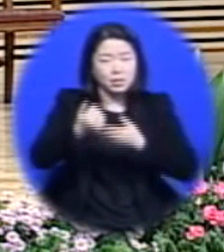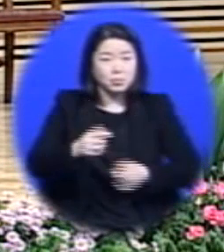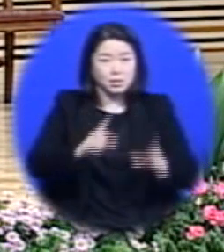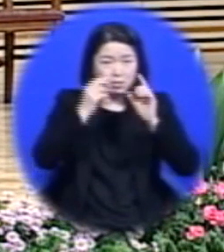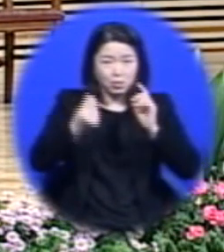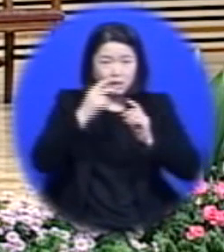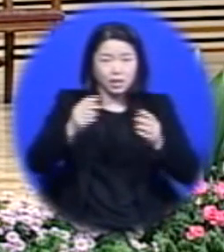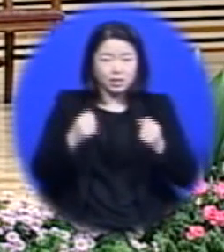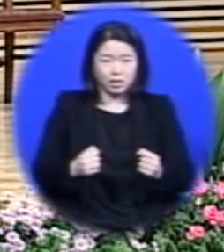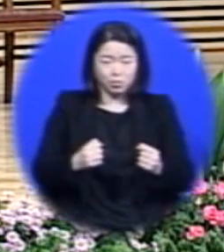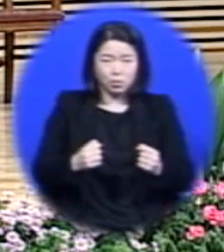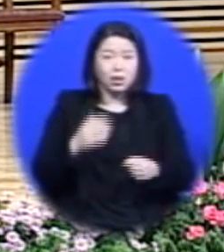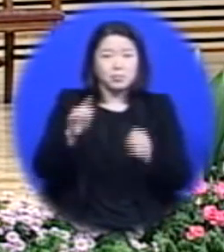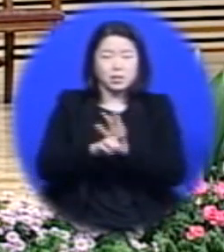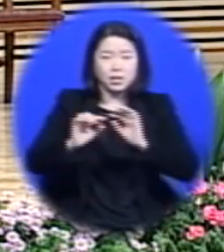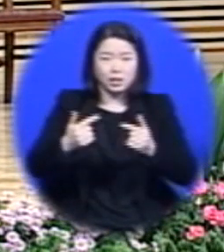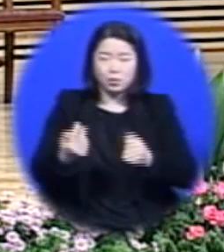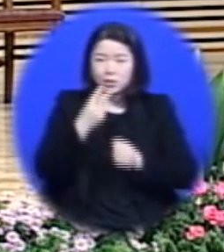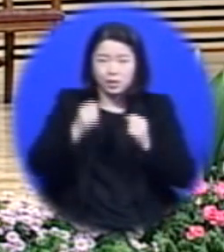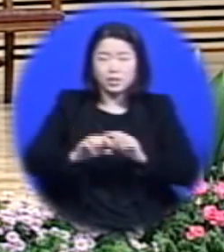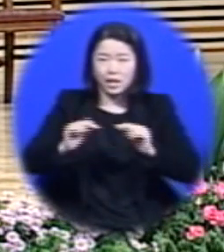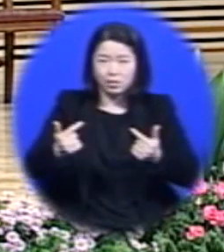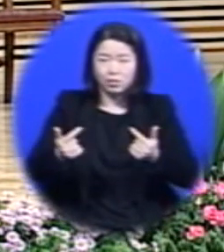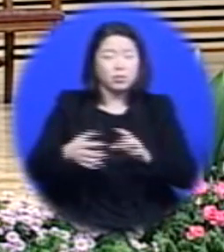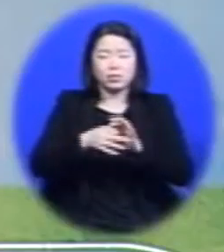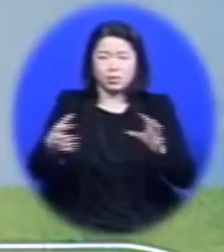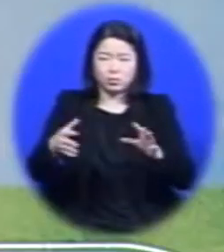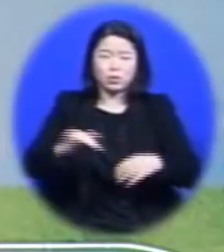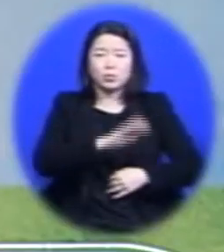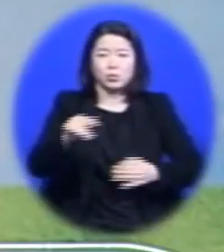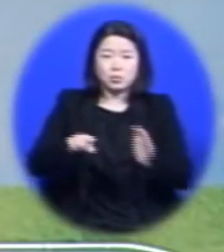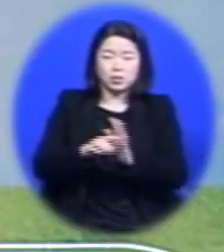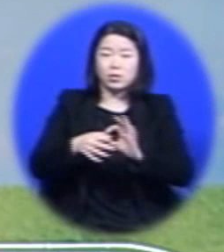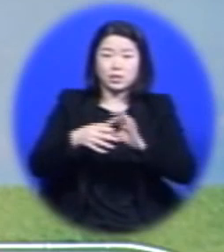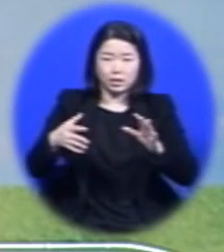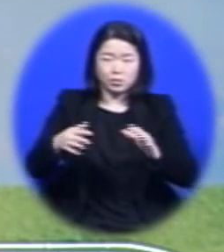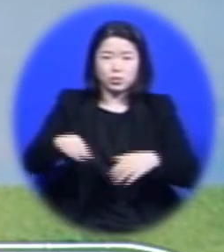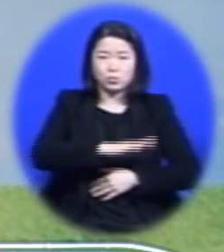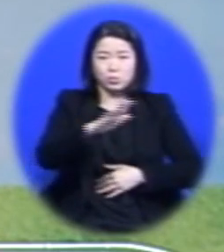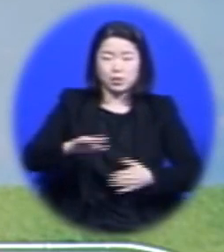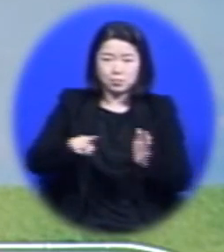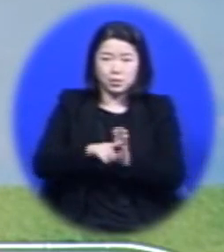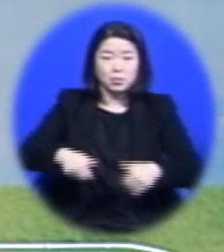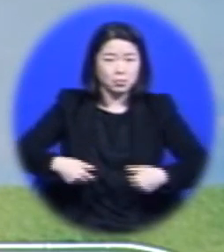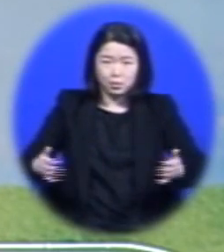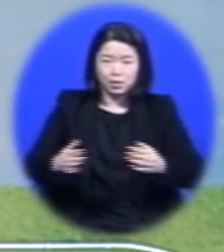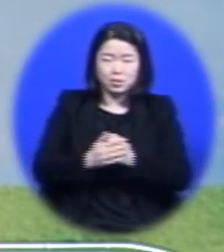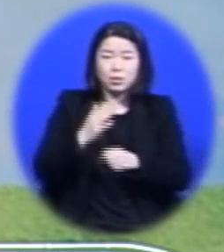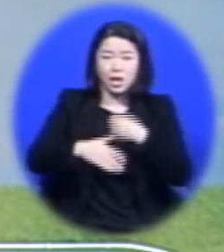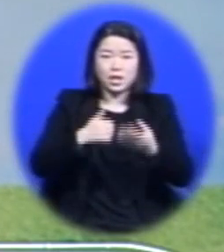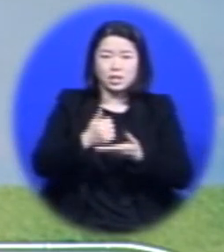아닙니다 하나님은 우리 믿음 하고 아무 상관없이 우리 믿음을 필요로 하지도 않으시고